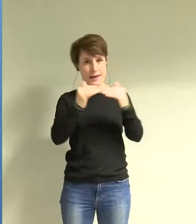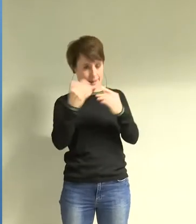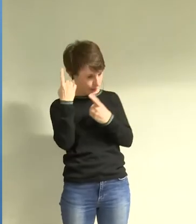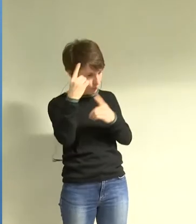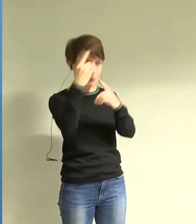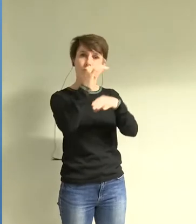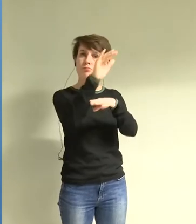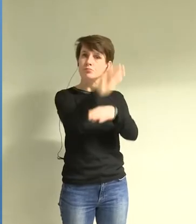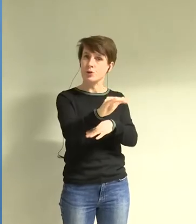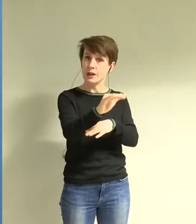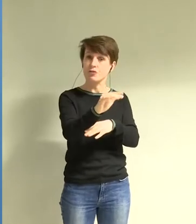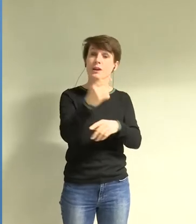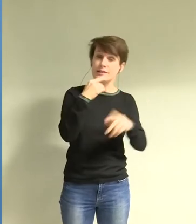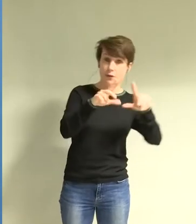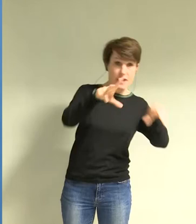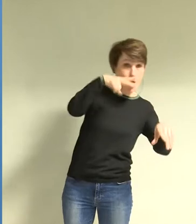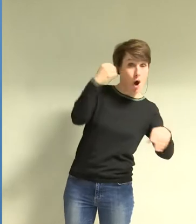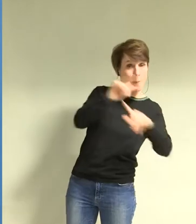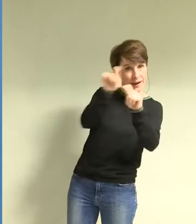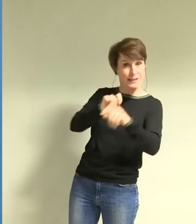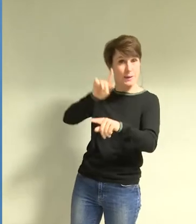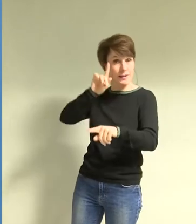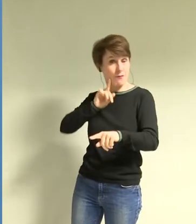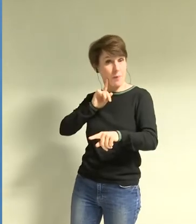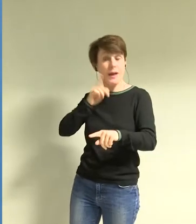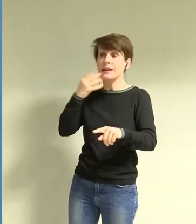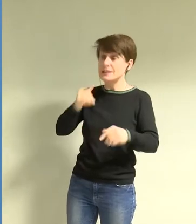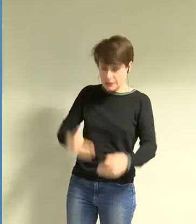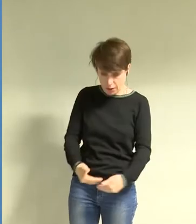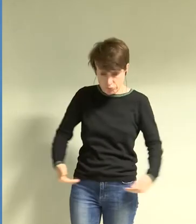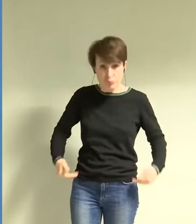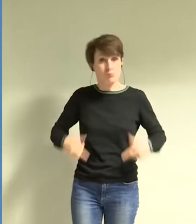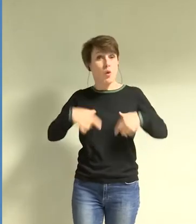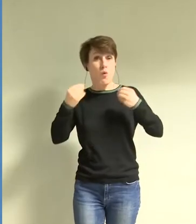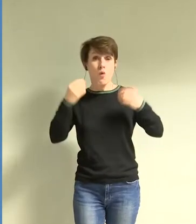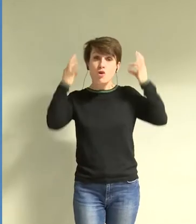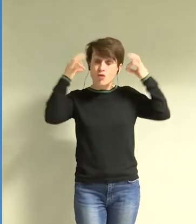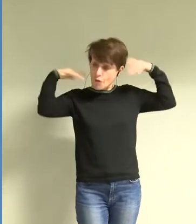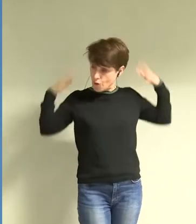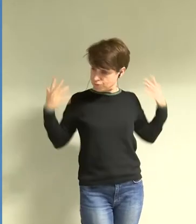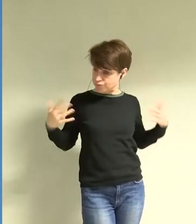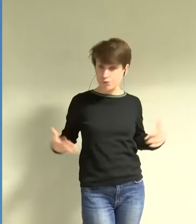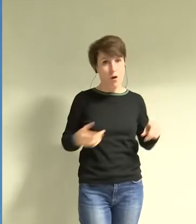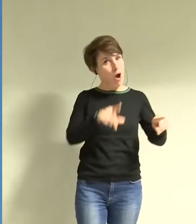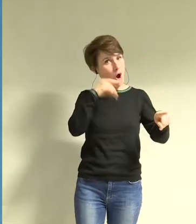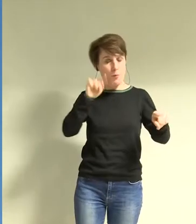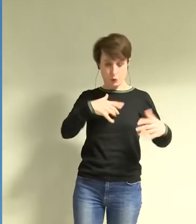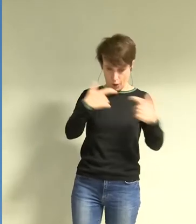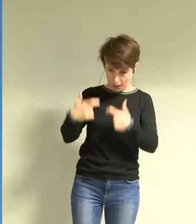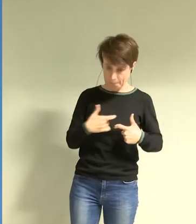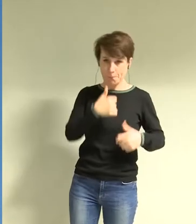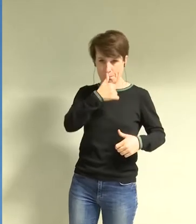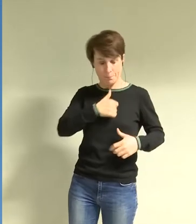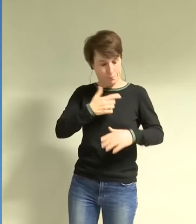jugez que c'est aux hommes de respecter les femmes sans leur sauter dessus parce qu'elles portent une minijupe ou exposent une belle chose et non pas aux femmes de se cacher de leur regard